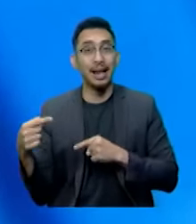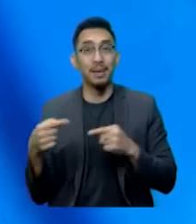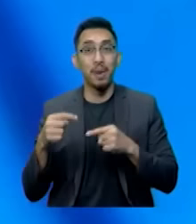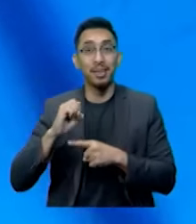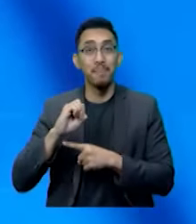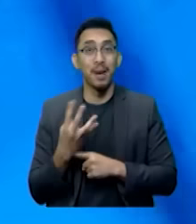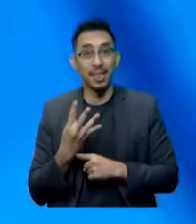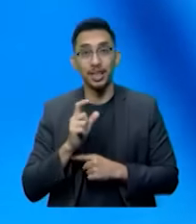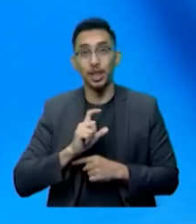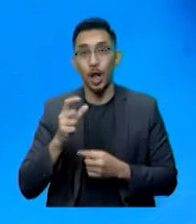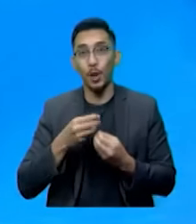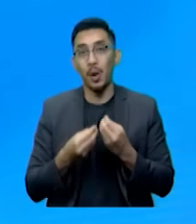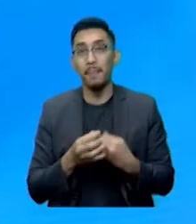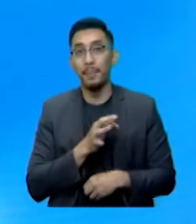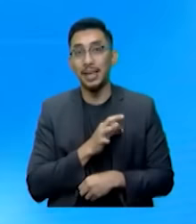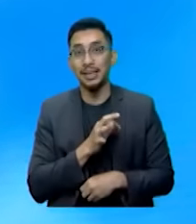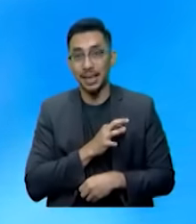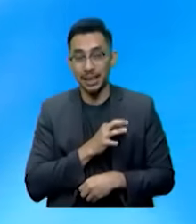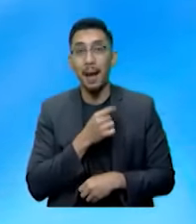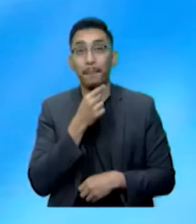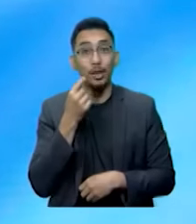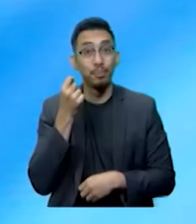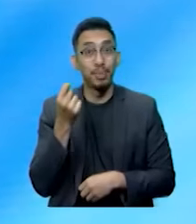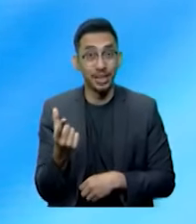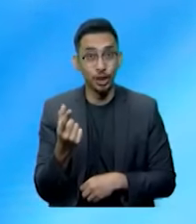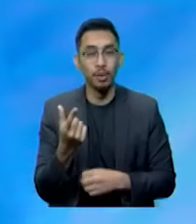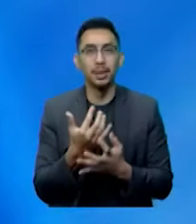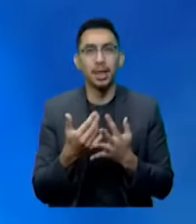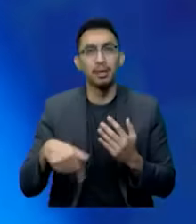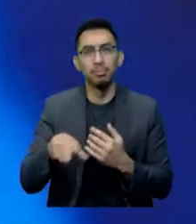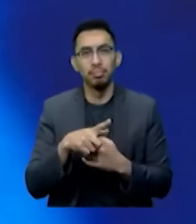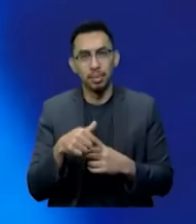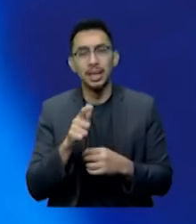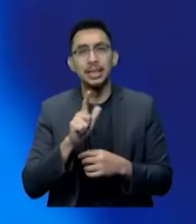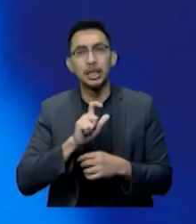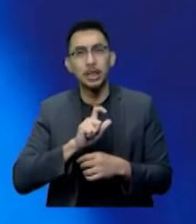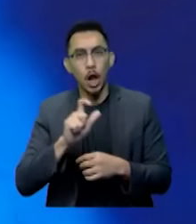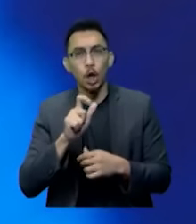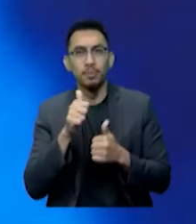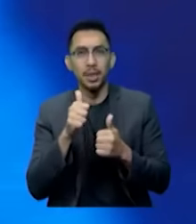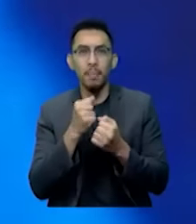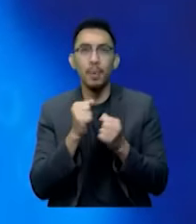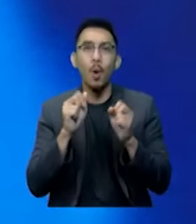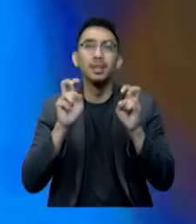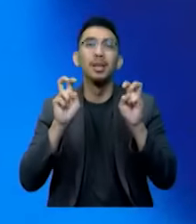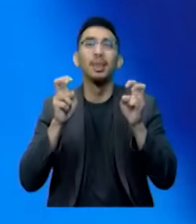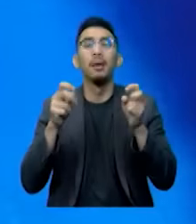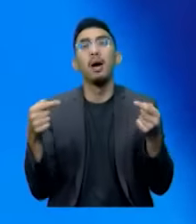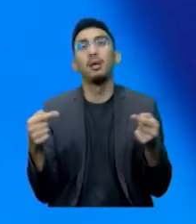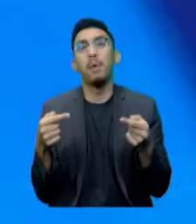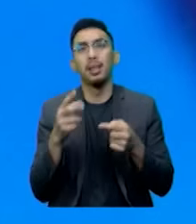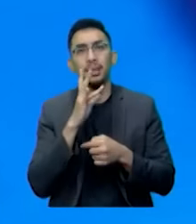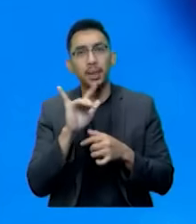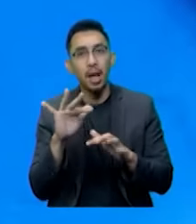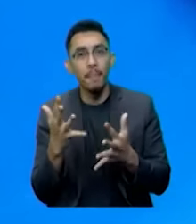Jelang debat keempat untuk cawapres yang akan digelar hari Minggu esok, masyarakat meminta setiap calon untuk bisa menguasai tema debat. Lalu